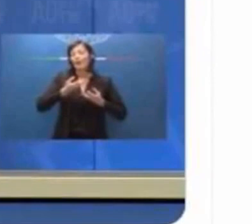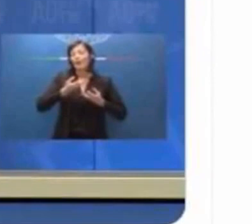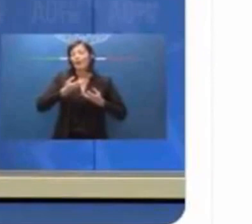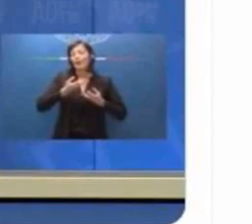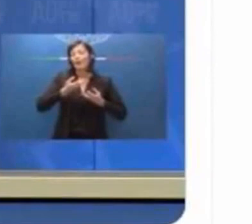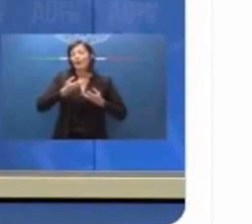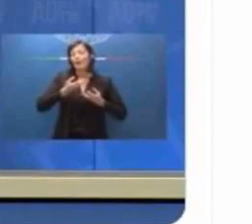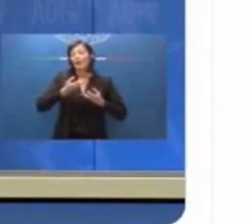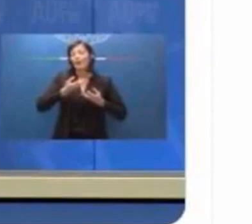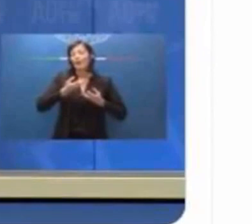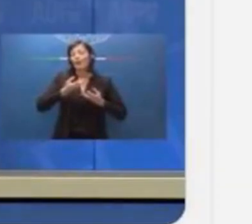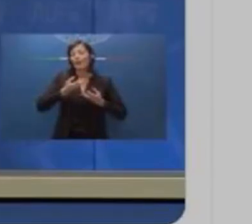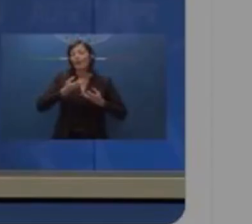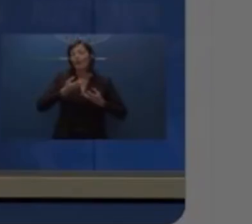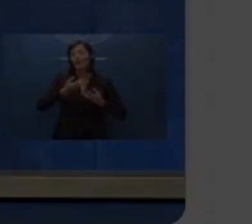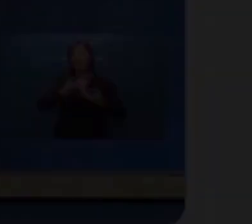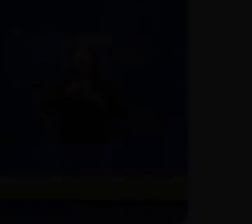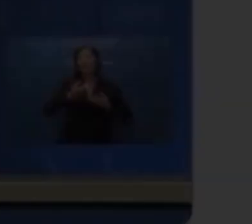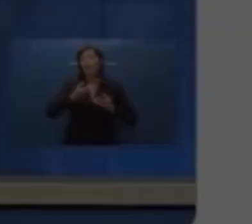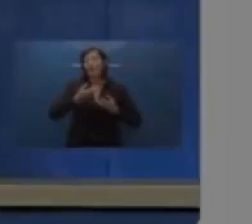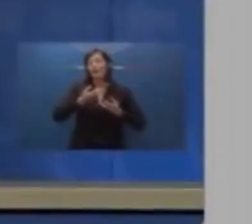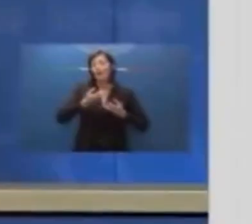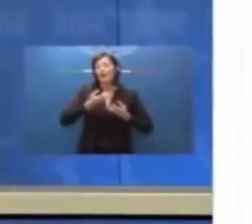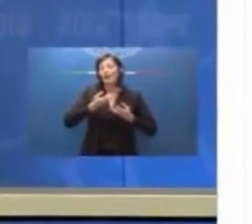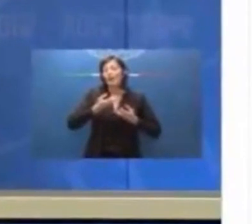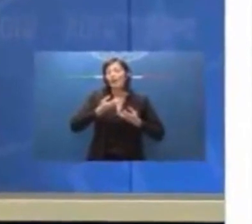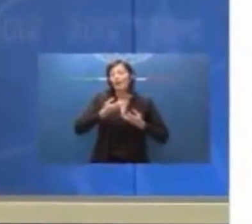le richieste dei giornalisti di poter fare altre domande.